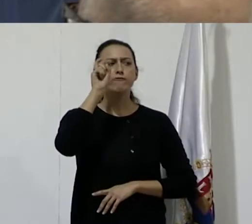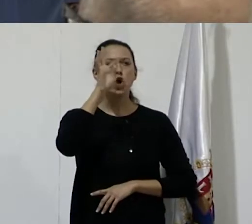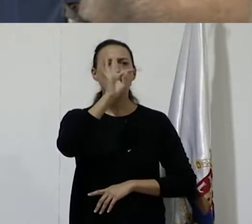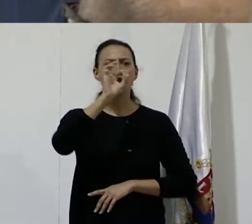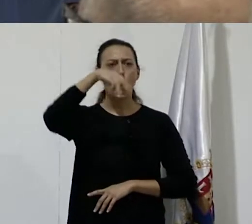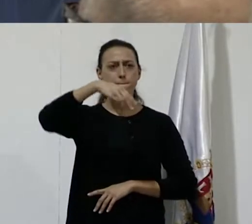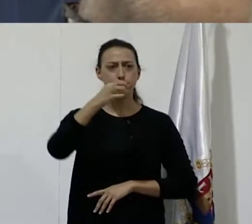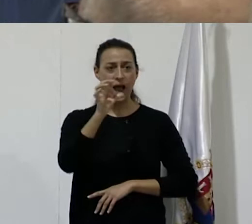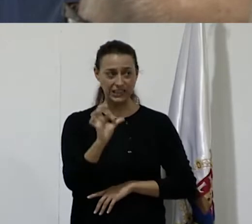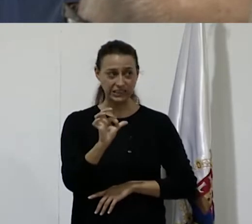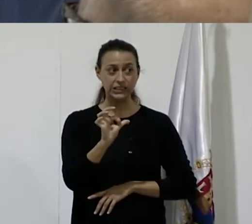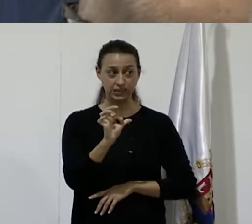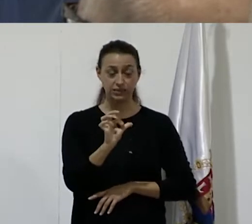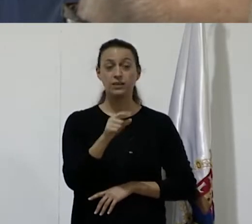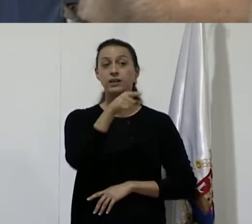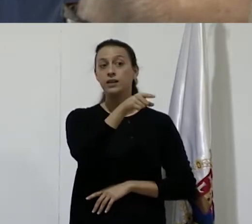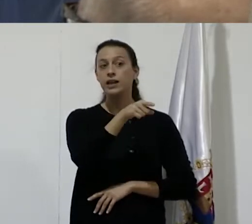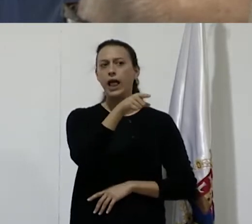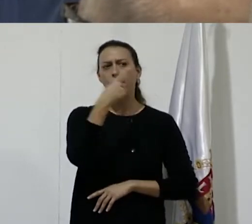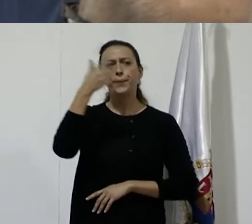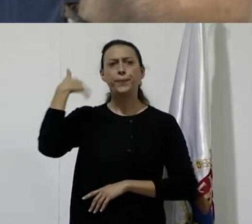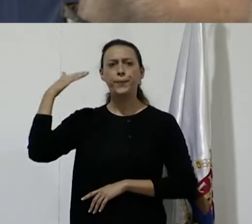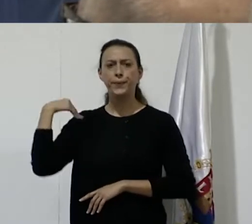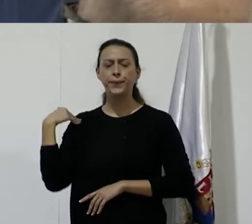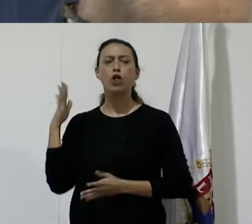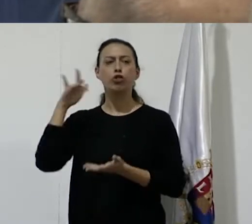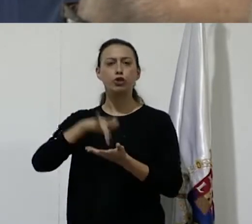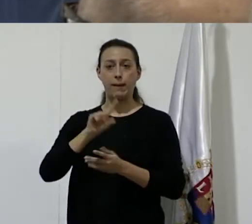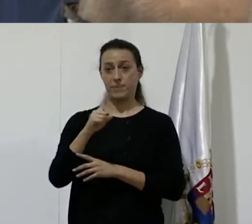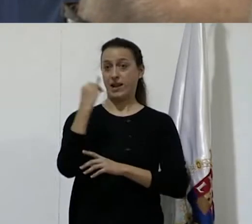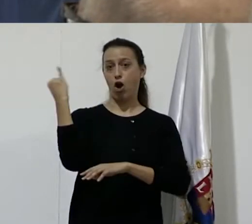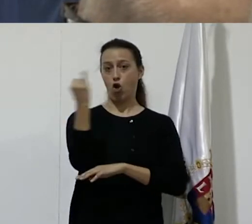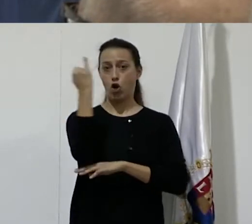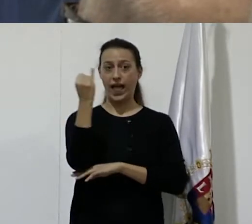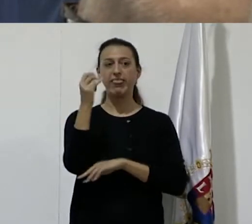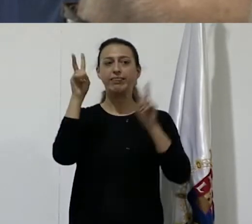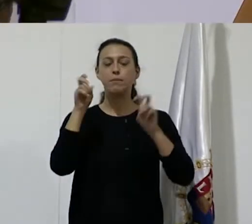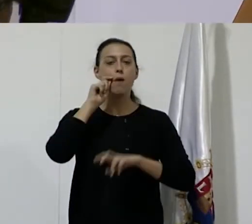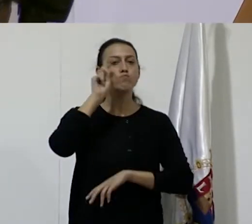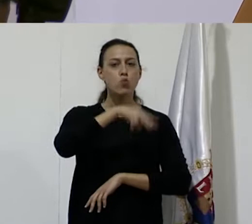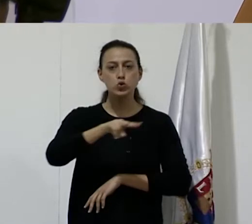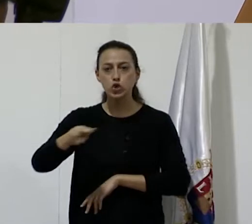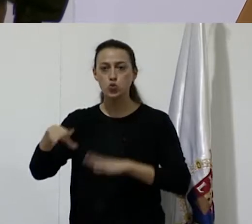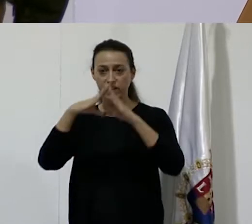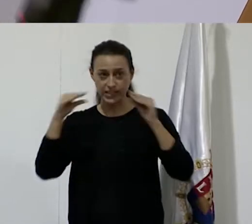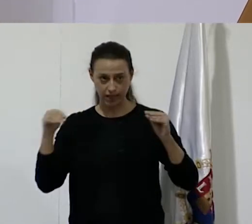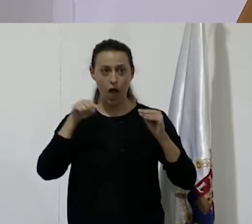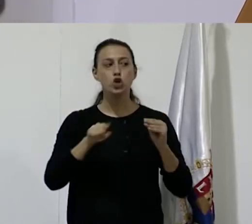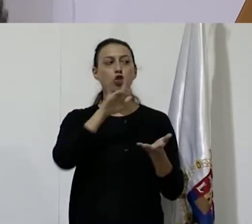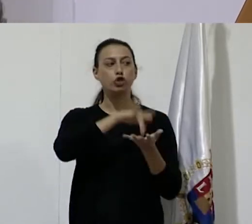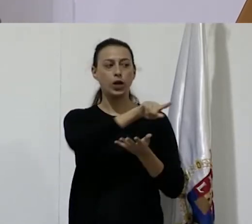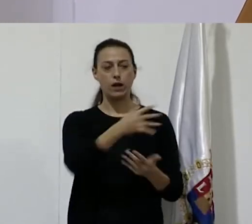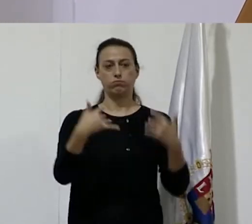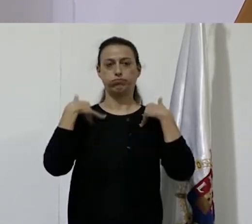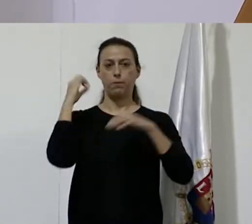avui, pronunciava una dissertació en les primeres jornades sobre museus universitaris. En aquella ocasió,